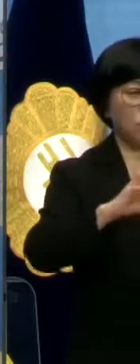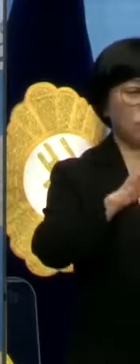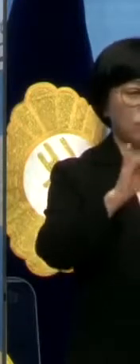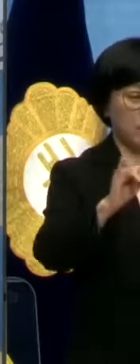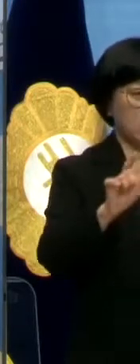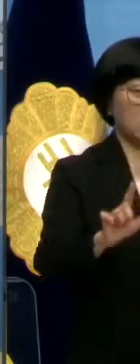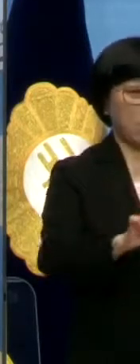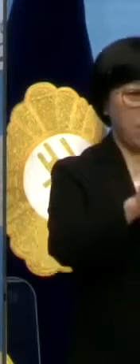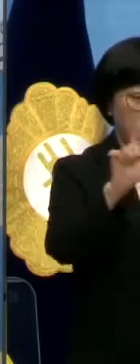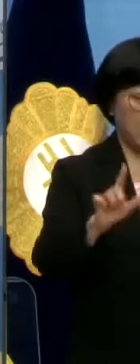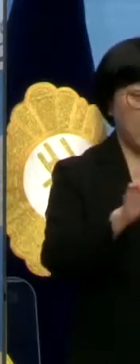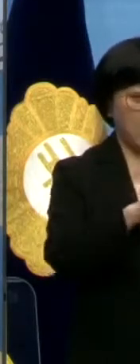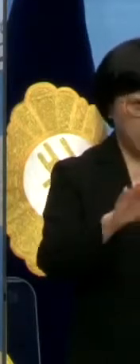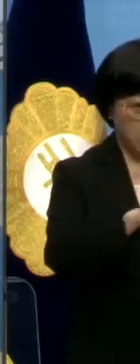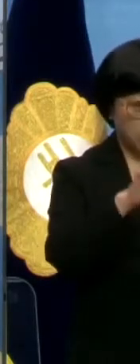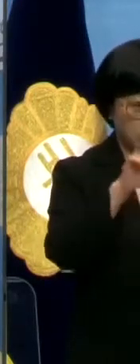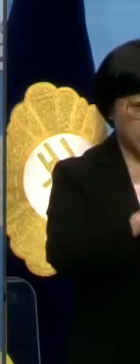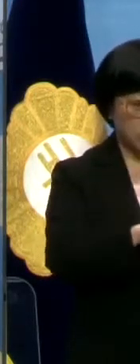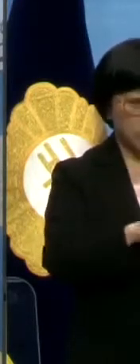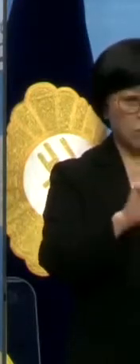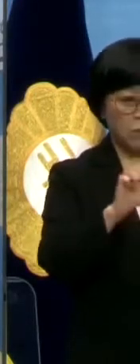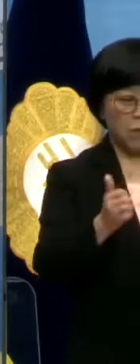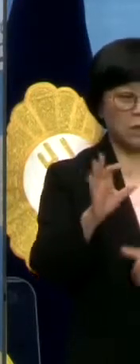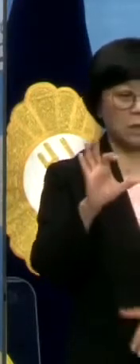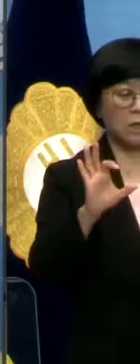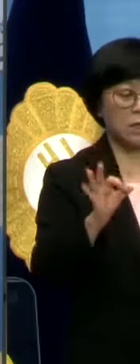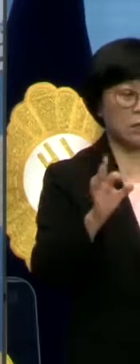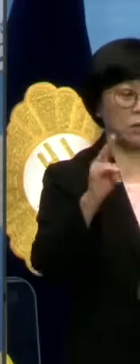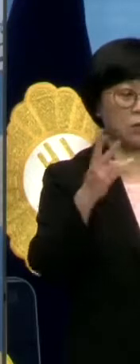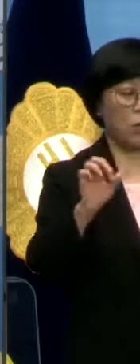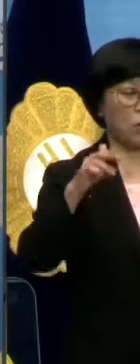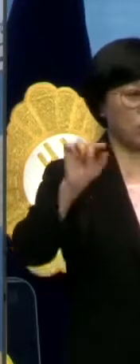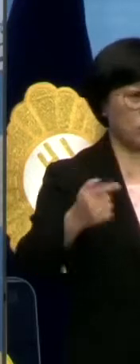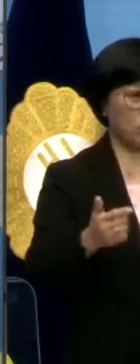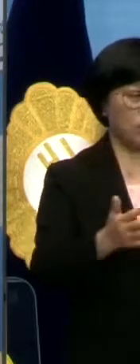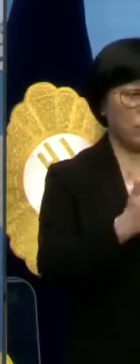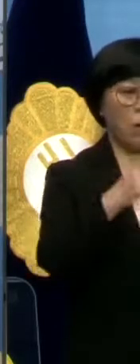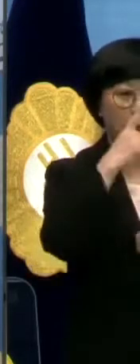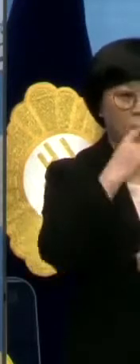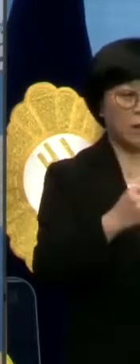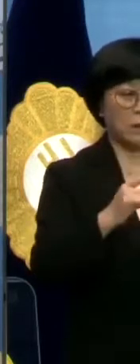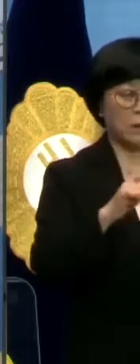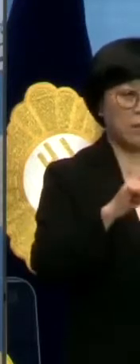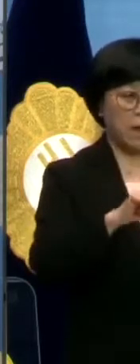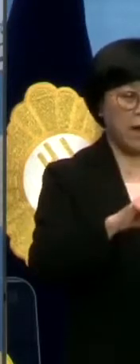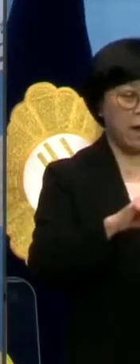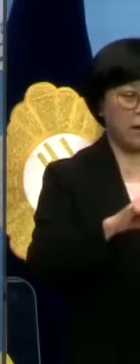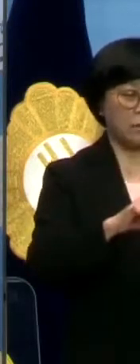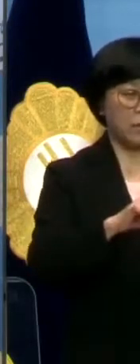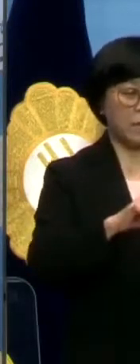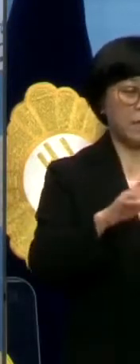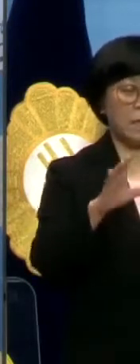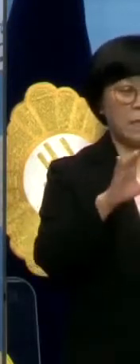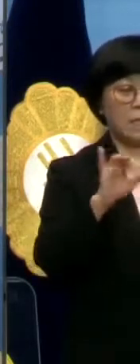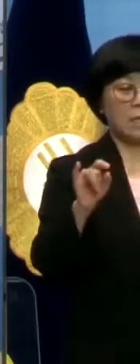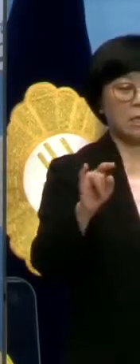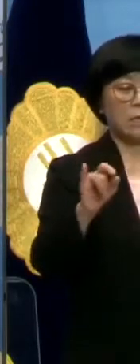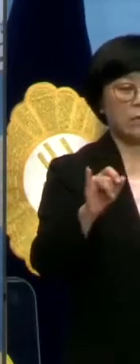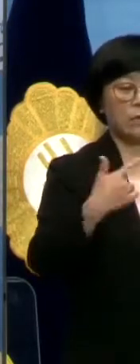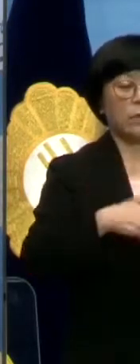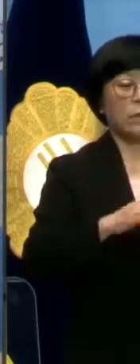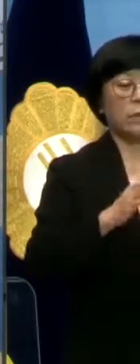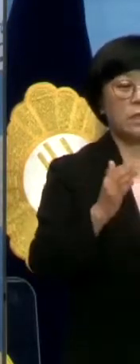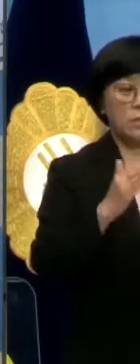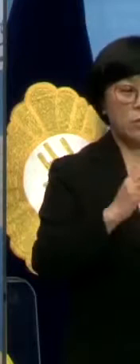민생대책을 마련하고 고 김용균님의 어머님 김미숙님과 고 김한별 PD의 아버지 이용관님을